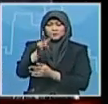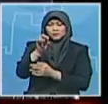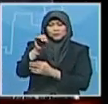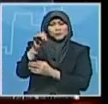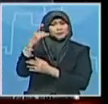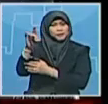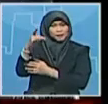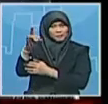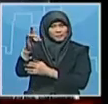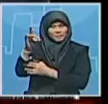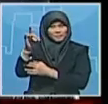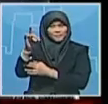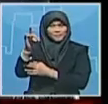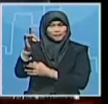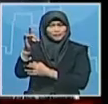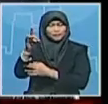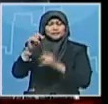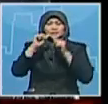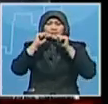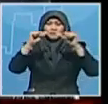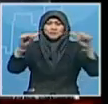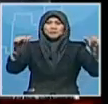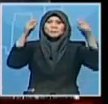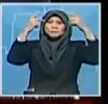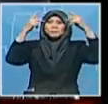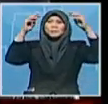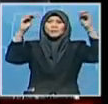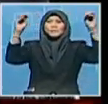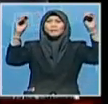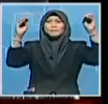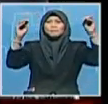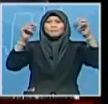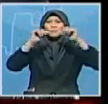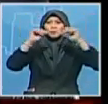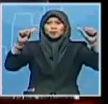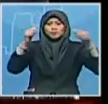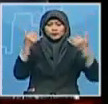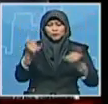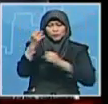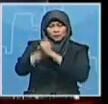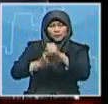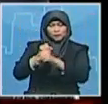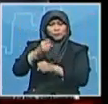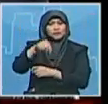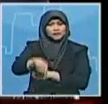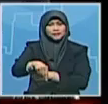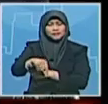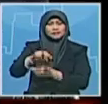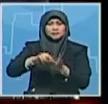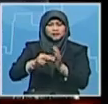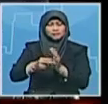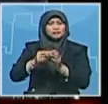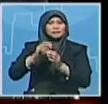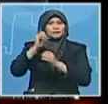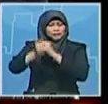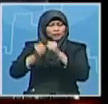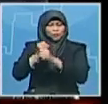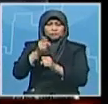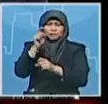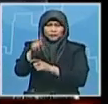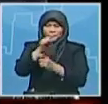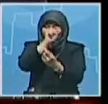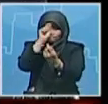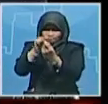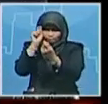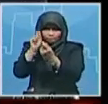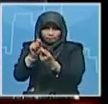ini, sebagaimana diumumkan oleh Yang Amat Berhormat Perdana Menteri kita, tahun ini adalah tahun delivery. Kita kena